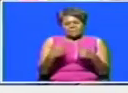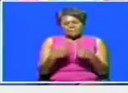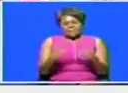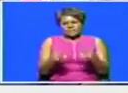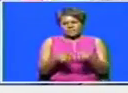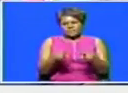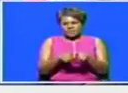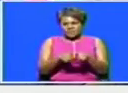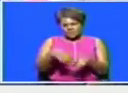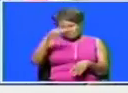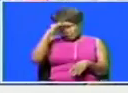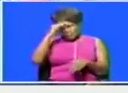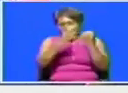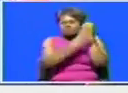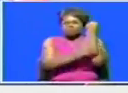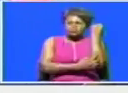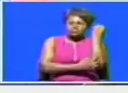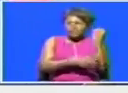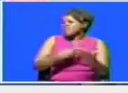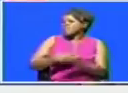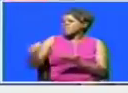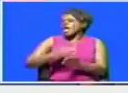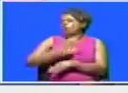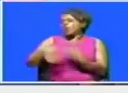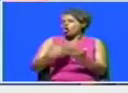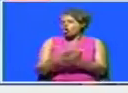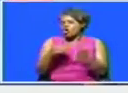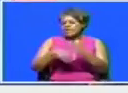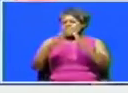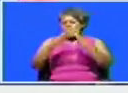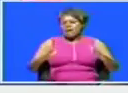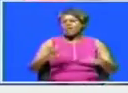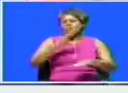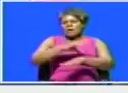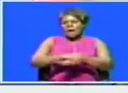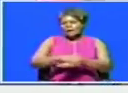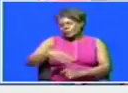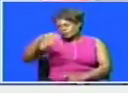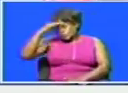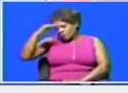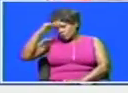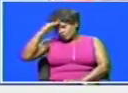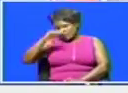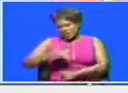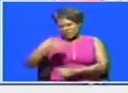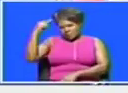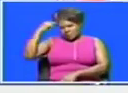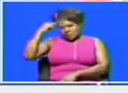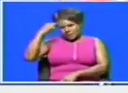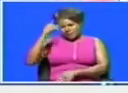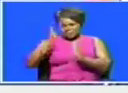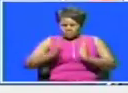uraibu humfanya mtu kuwa maskini na kuuza chochote ndani ya nyumba ili akakate kiu, kuathirika kimawazo na hata